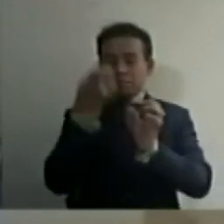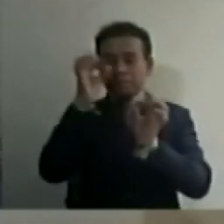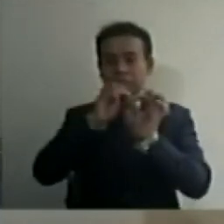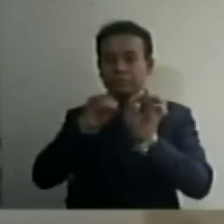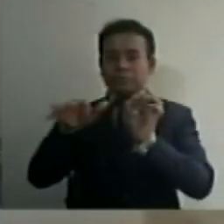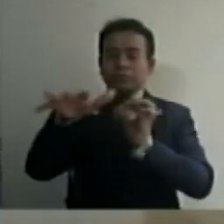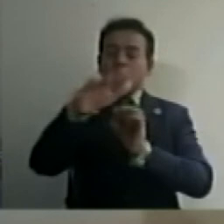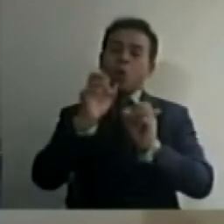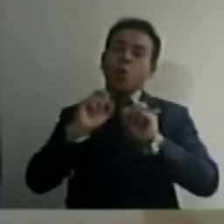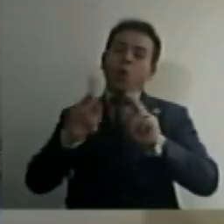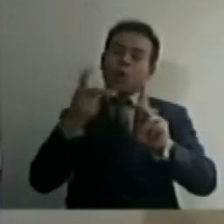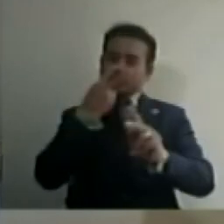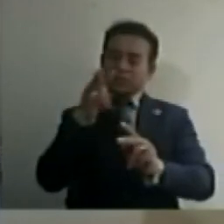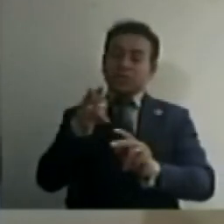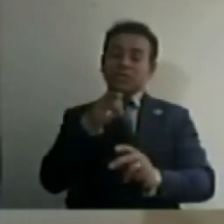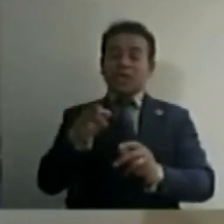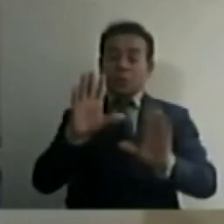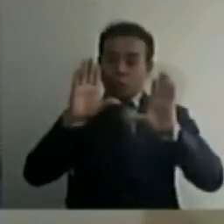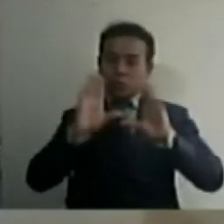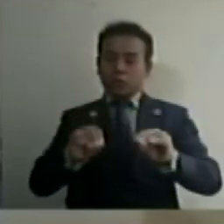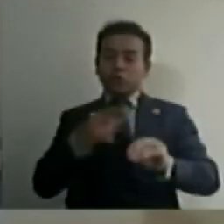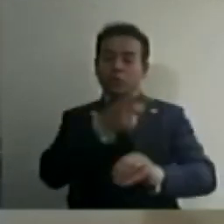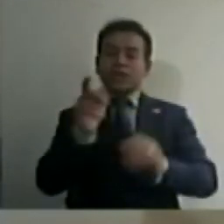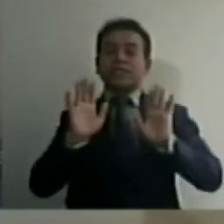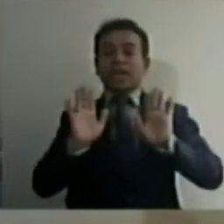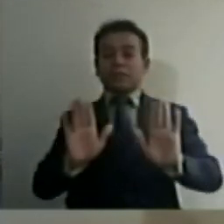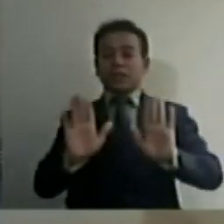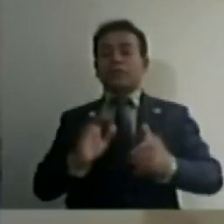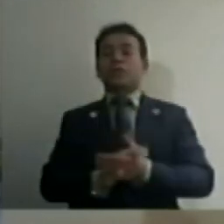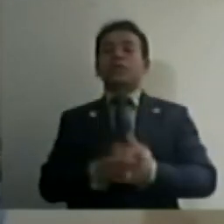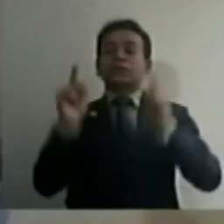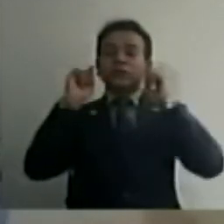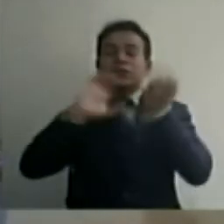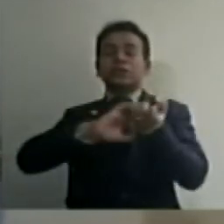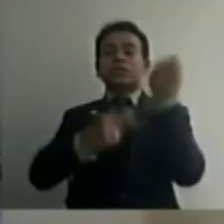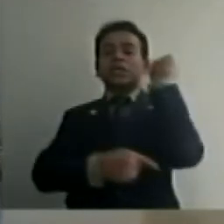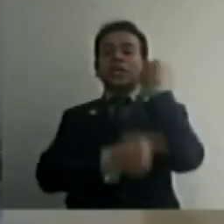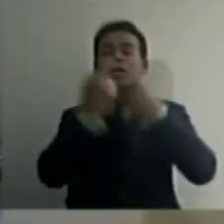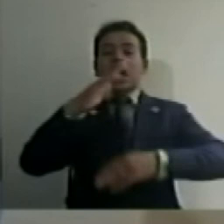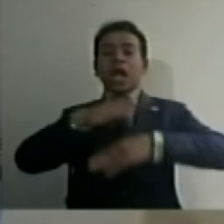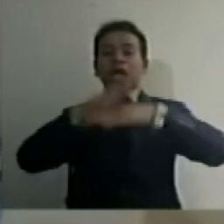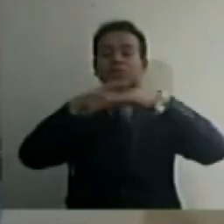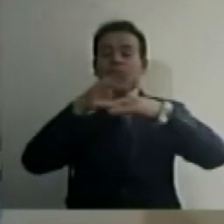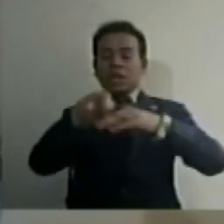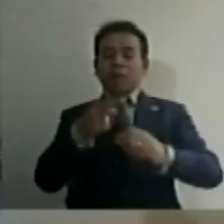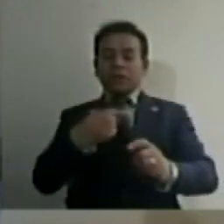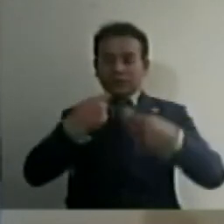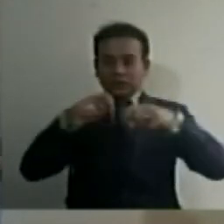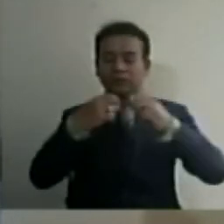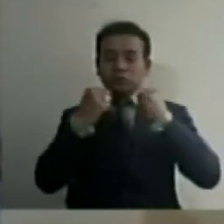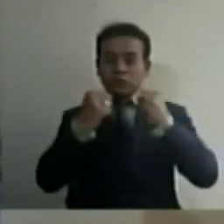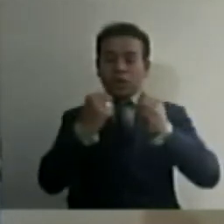আমাদের হাসপাতাল আমাদের অন্যান্য ব্যবস্থাপনা তো মজবুত করছি, কিন্তু আমাদেরকে বুঝতে হবে